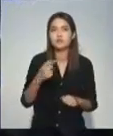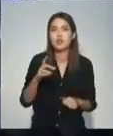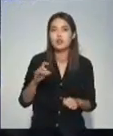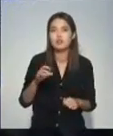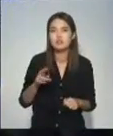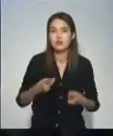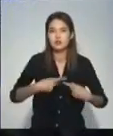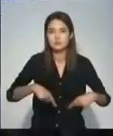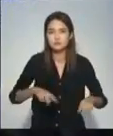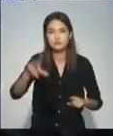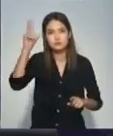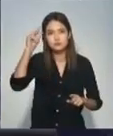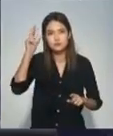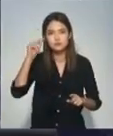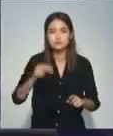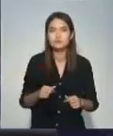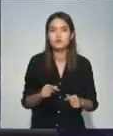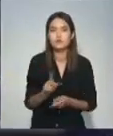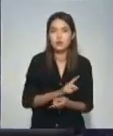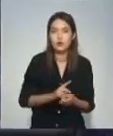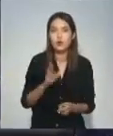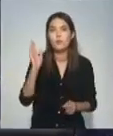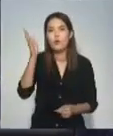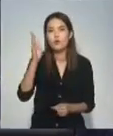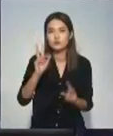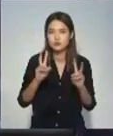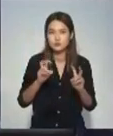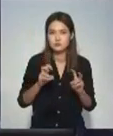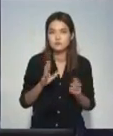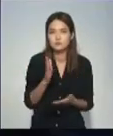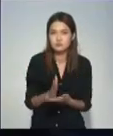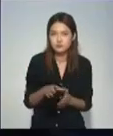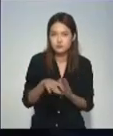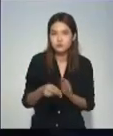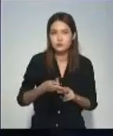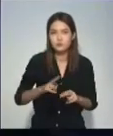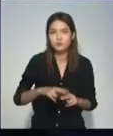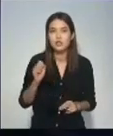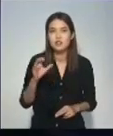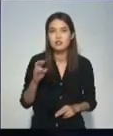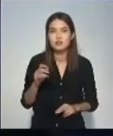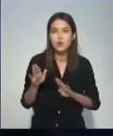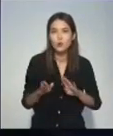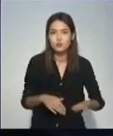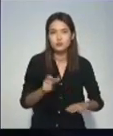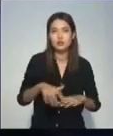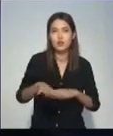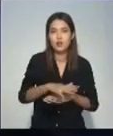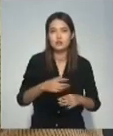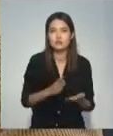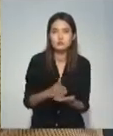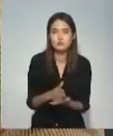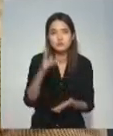қоры, цифрлық трансформация болашақ қауымдастықтары бар. Бұл туралы Астанада өткен халықтық коалицияны ұйымдастыру